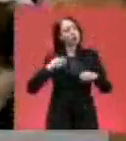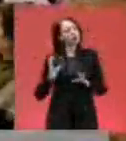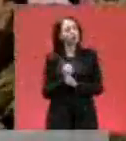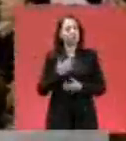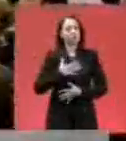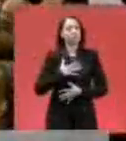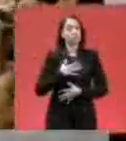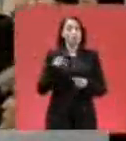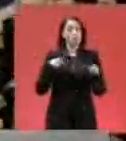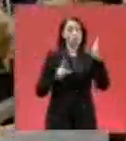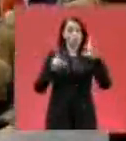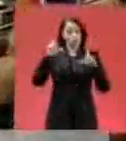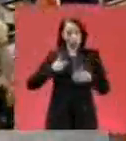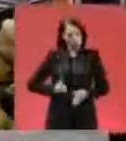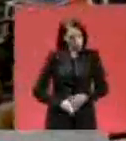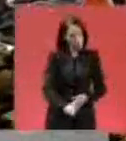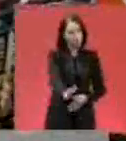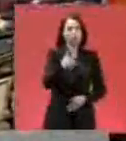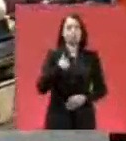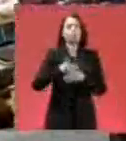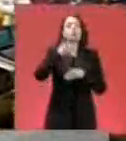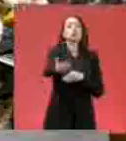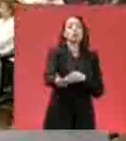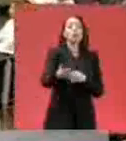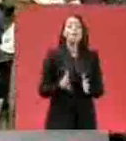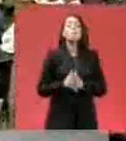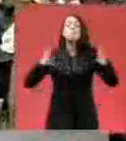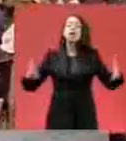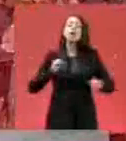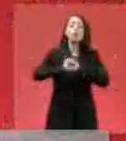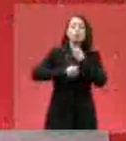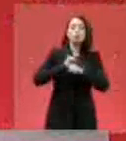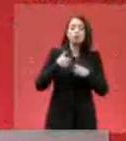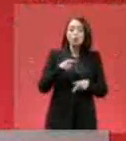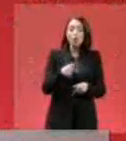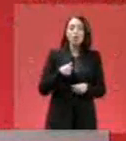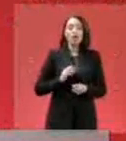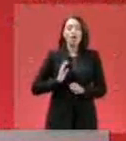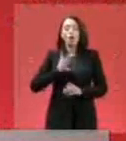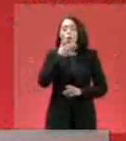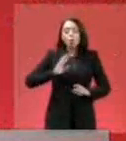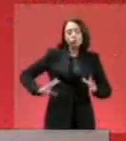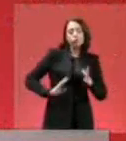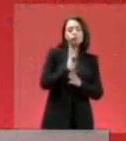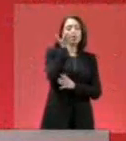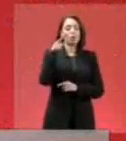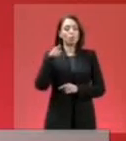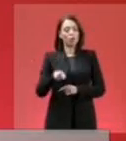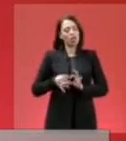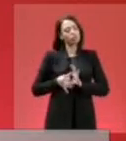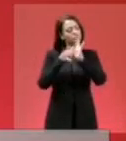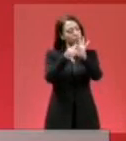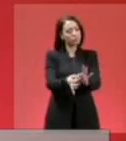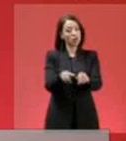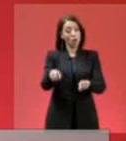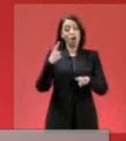αισιοδοξία ότι η χώρα θα προχωρήσει μπροστά, ότι η μεγάλη προσπάθεια για να κινήσουμε τη ρόδα της προόδου θα συνεχιστεί